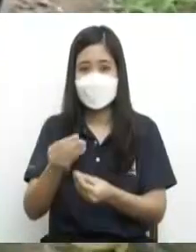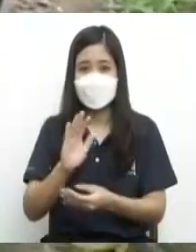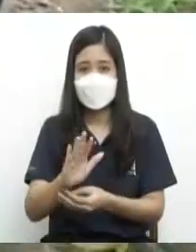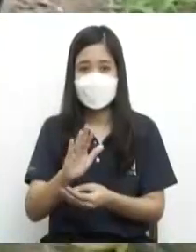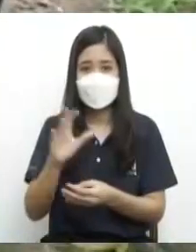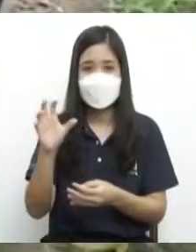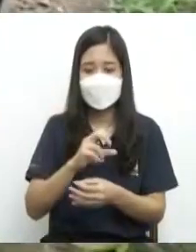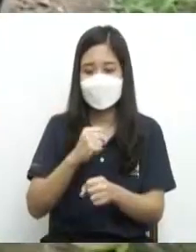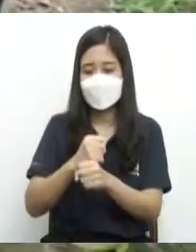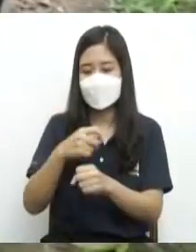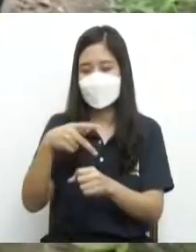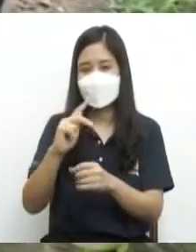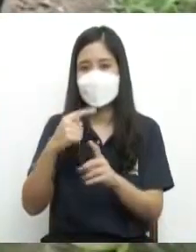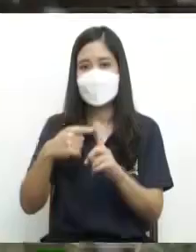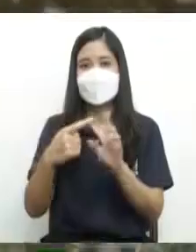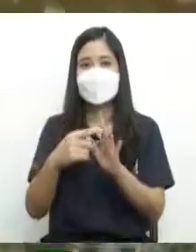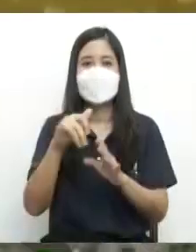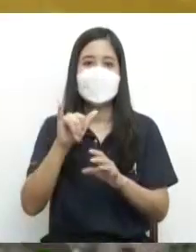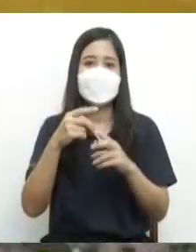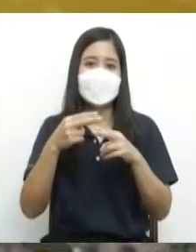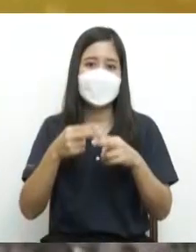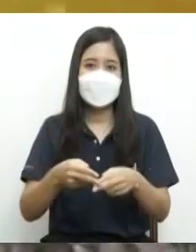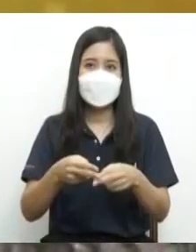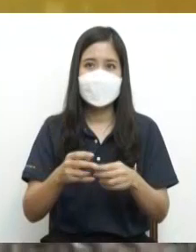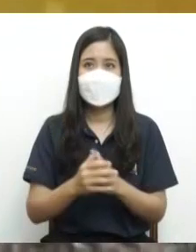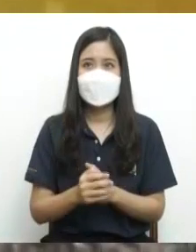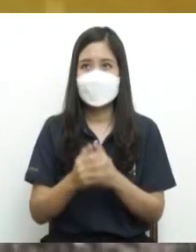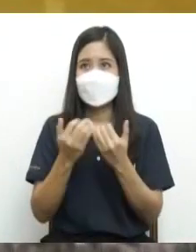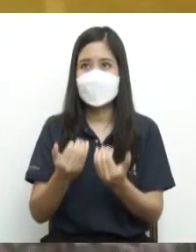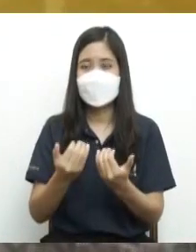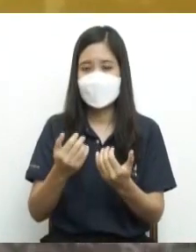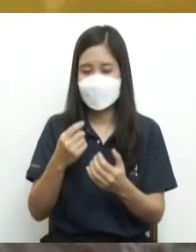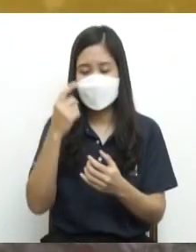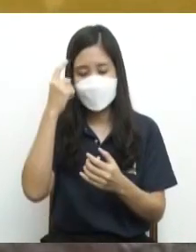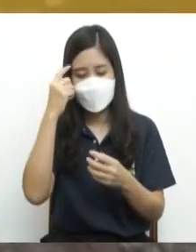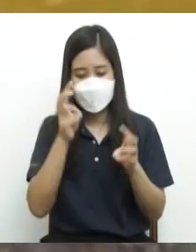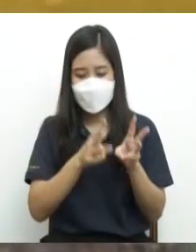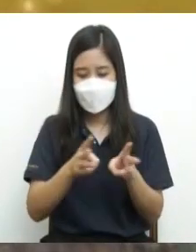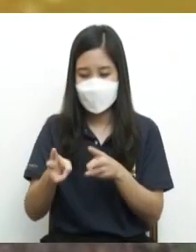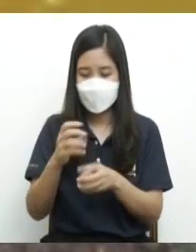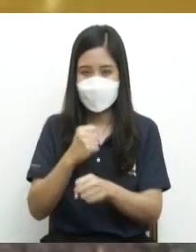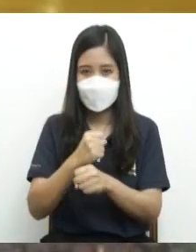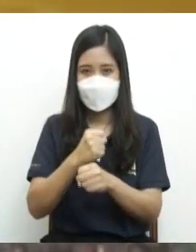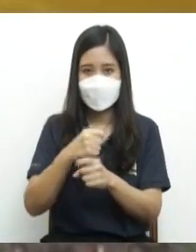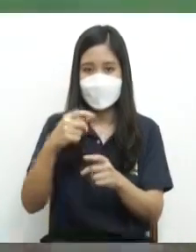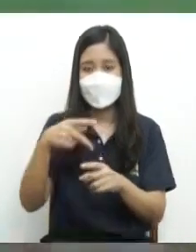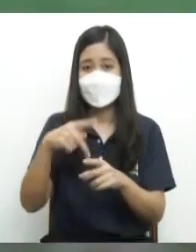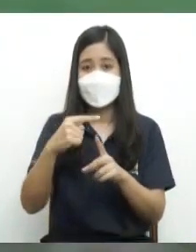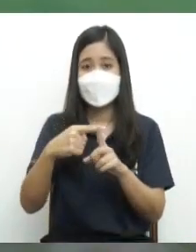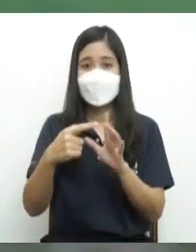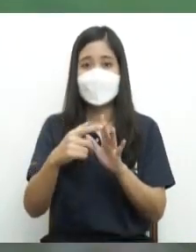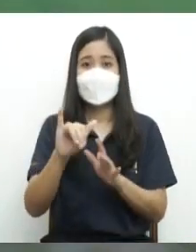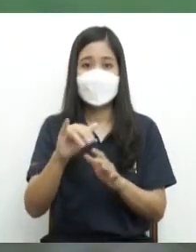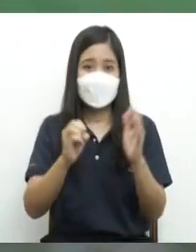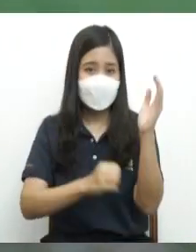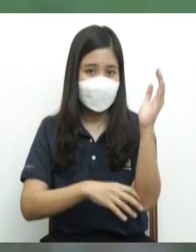ทำปุ๋ยอินทรีย์โดยเฉพาะ ก็คือในจุดเรียนรู้ของการทำปุ๋ยอินทรีย์ของศูนย์ศึกษาการพัฒนาเขาหินซ้อนนี้นะคะก็จะ